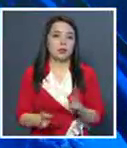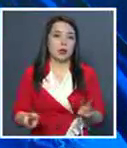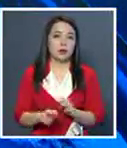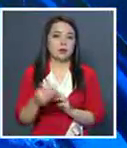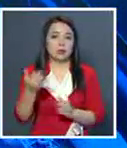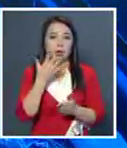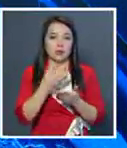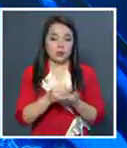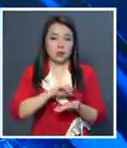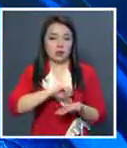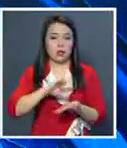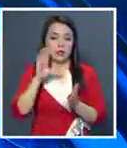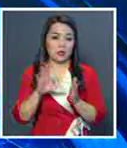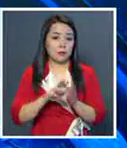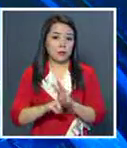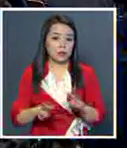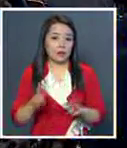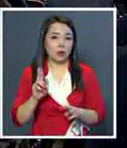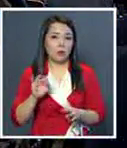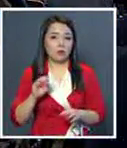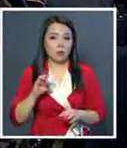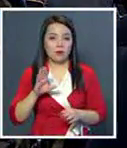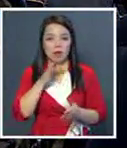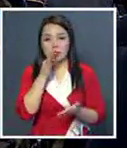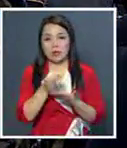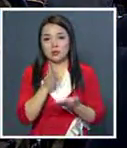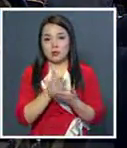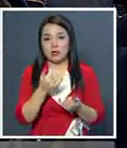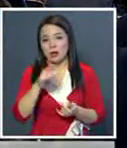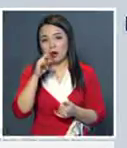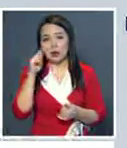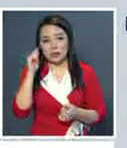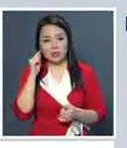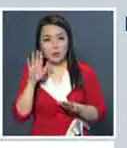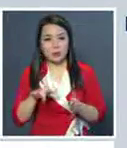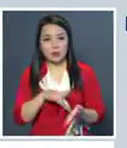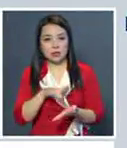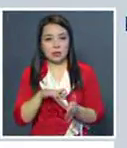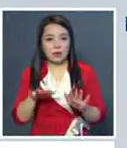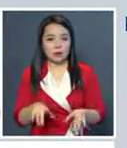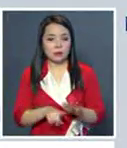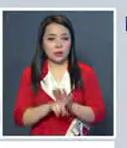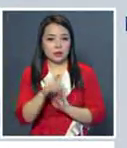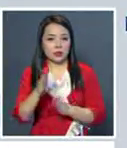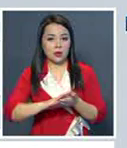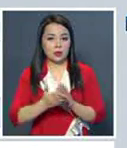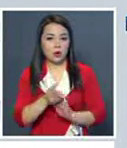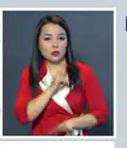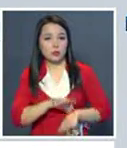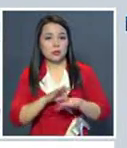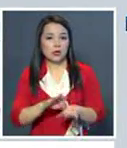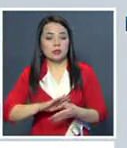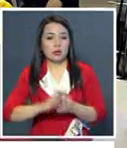Қанат Бозымбаев мәлімдеді. Айтуынша, отандық жанармайдың экспорты Қырғызстаннан басталмақ. Қазір екі ел арасында тиісті келіссөздер жүргізіліп